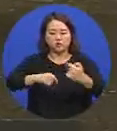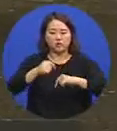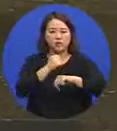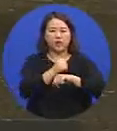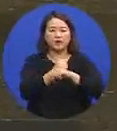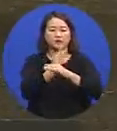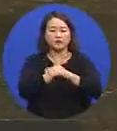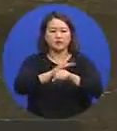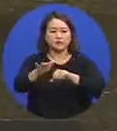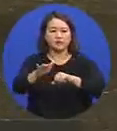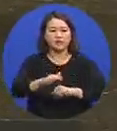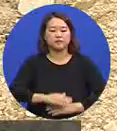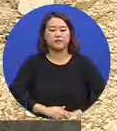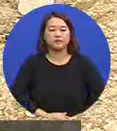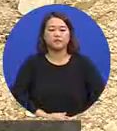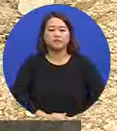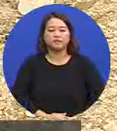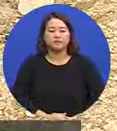건립됩니다.